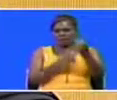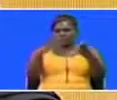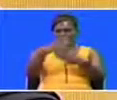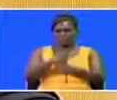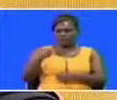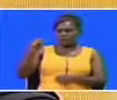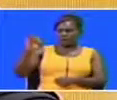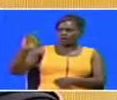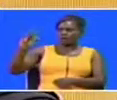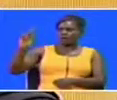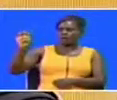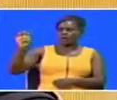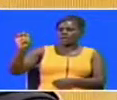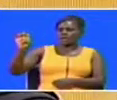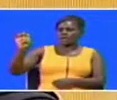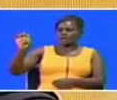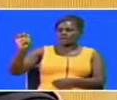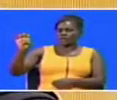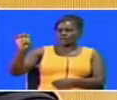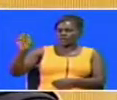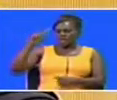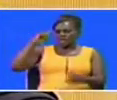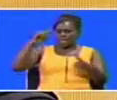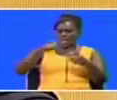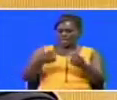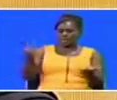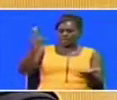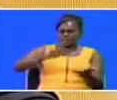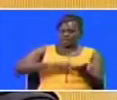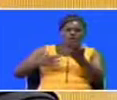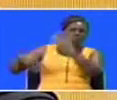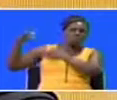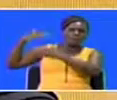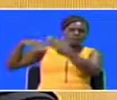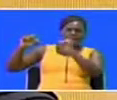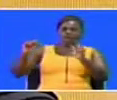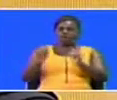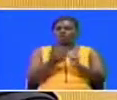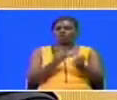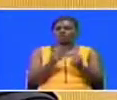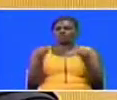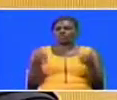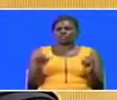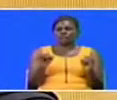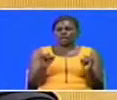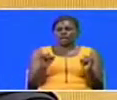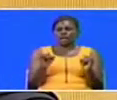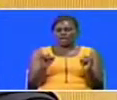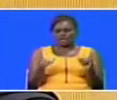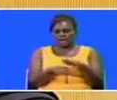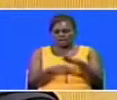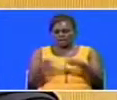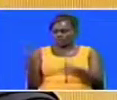Nike watakaojibwaga ulingoni wakinuia kuandikisha historia. Mashindano haya ya kujaribu kukimbia chini ya saa